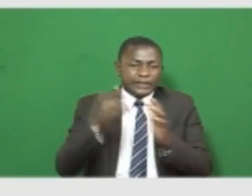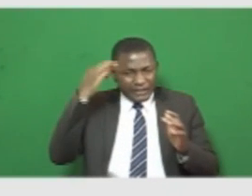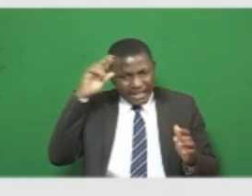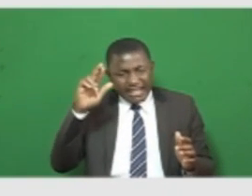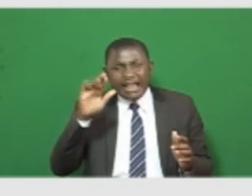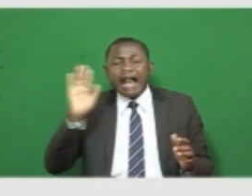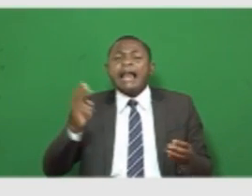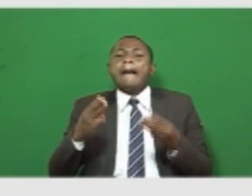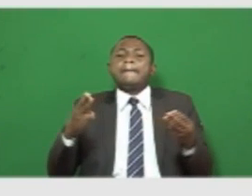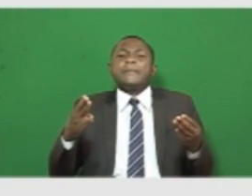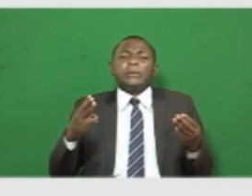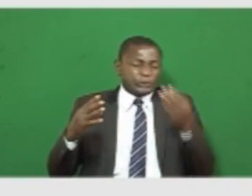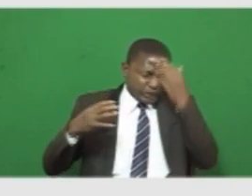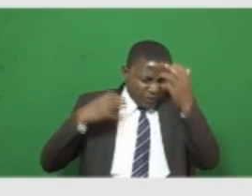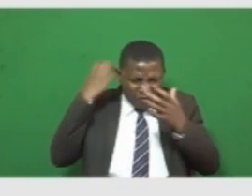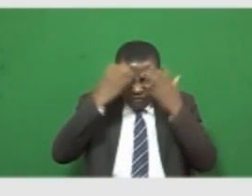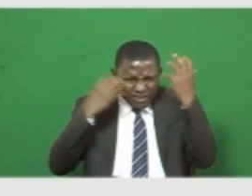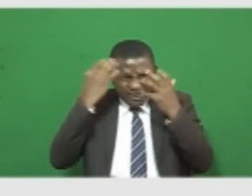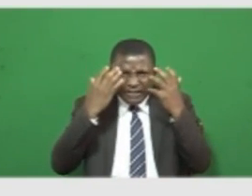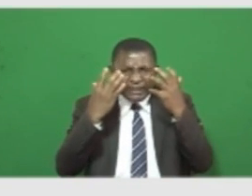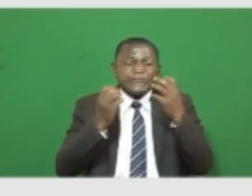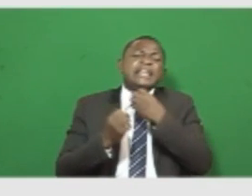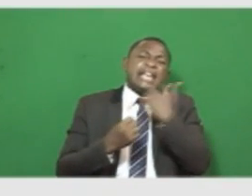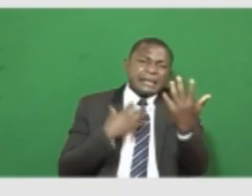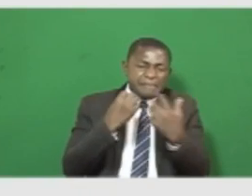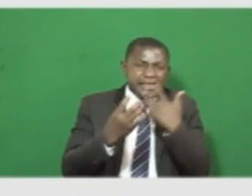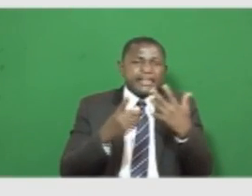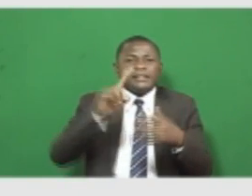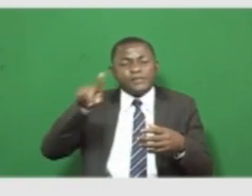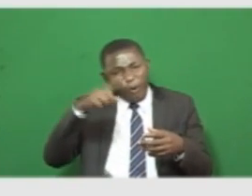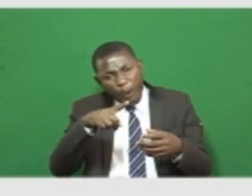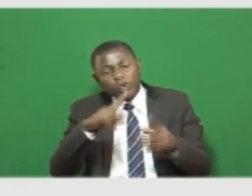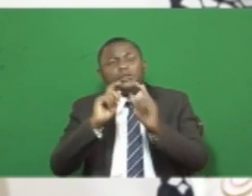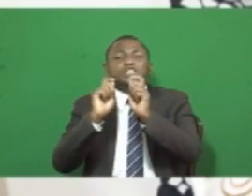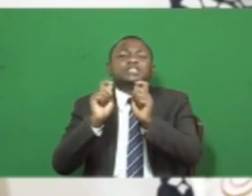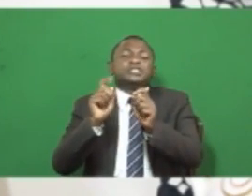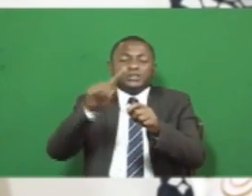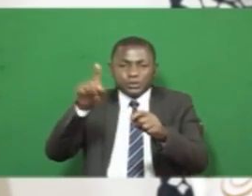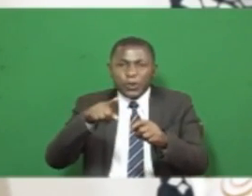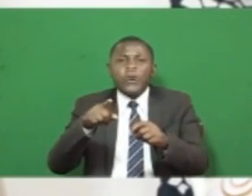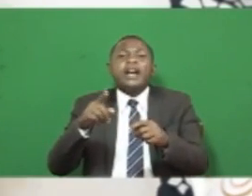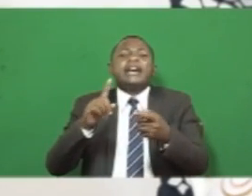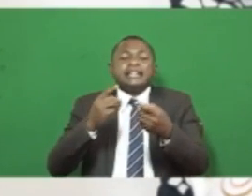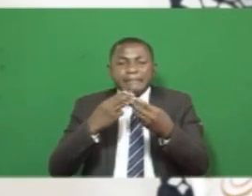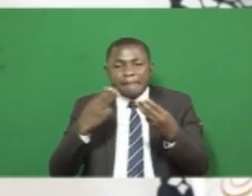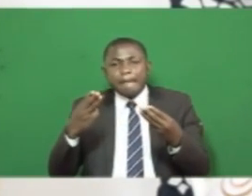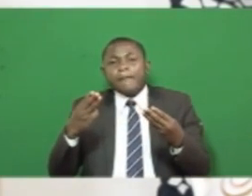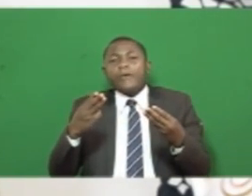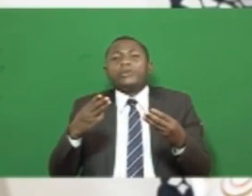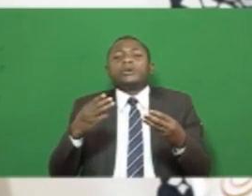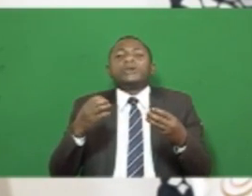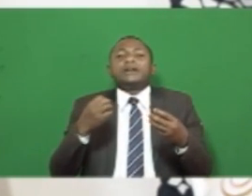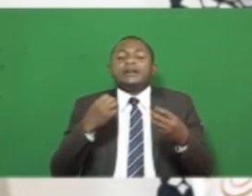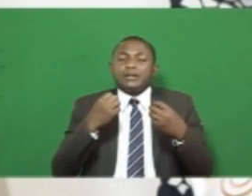magwaro nevasingazive nevasina simba. Kusikira vaparadzo. Right. Yes. Saka Peter ari kuti